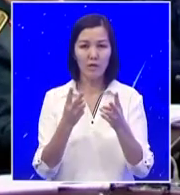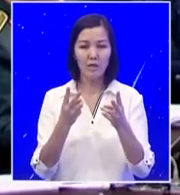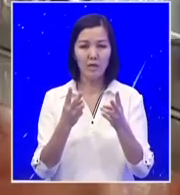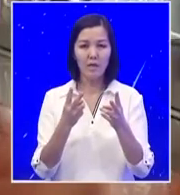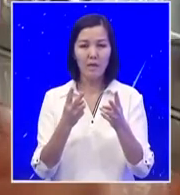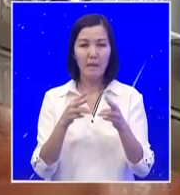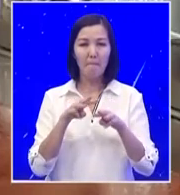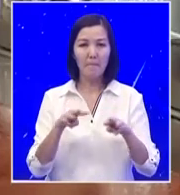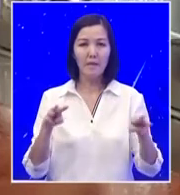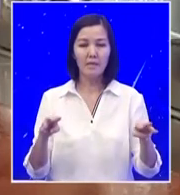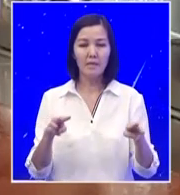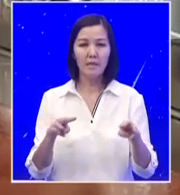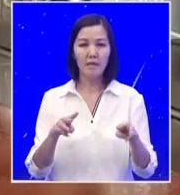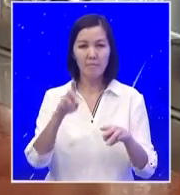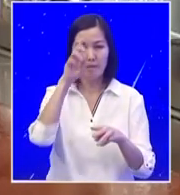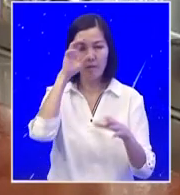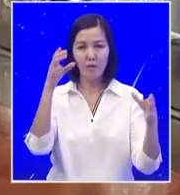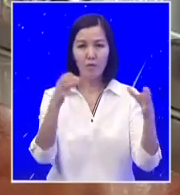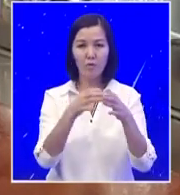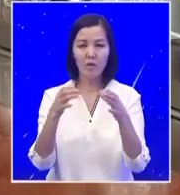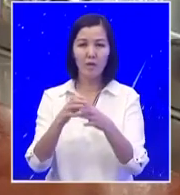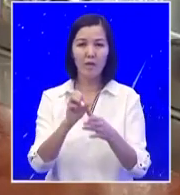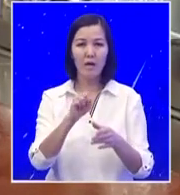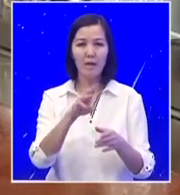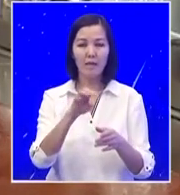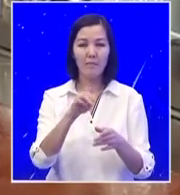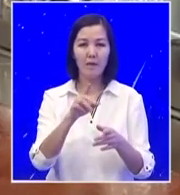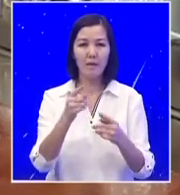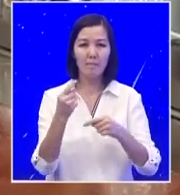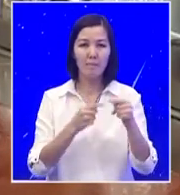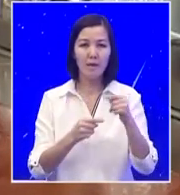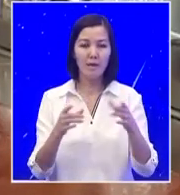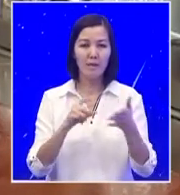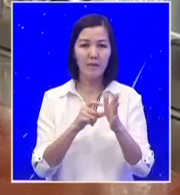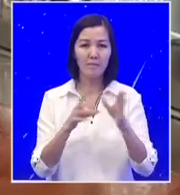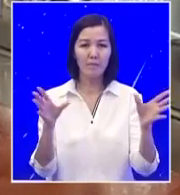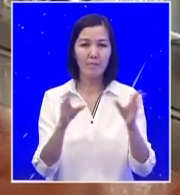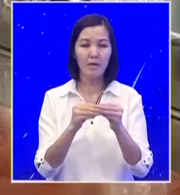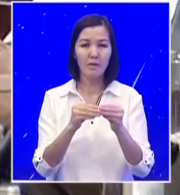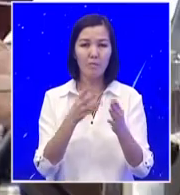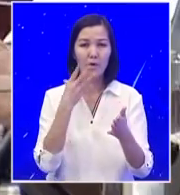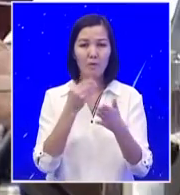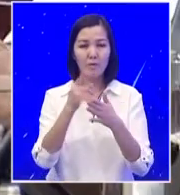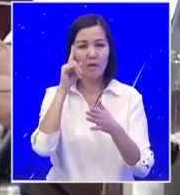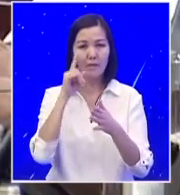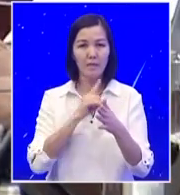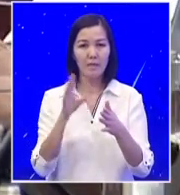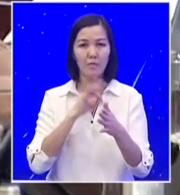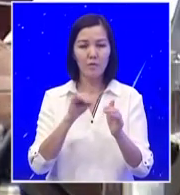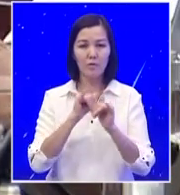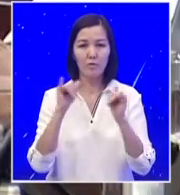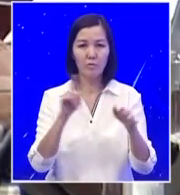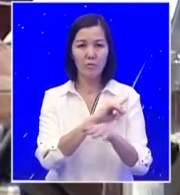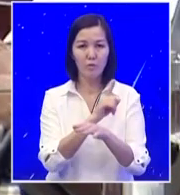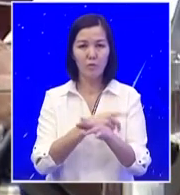даму министрлігі мүдделі мемлекеттік органдармен және Атамекен палатасымен бірлесіп, отандық тауар өндірушілердің үлесін арттыру бойынша жұмысты